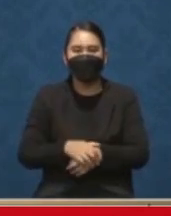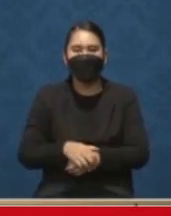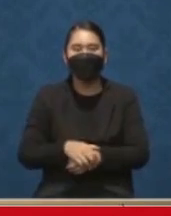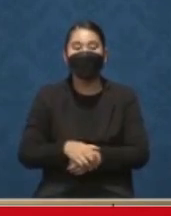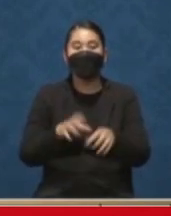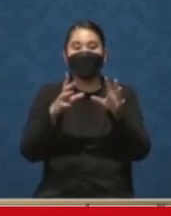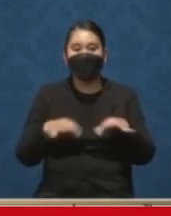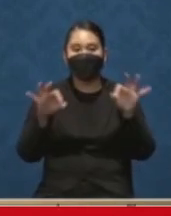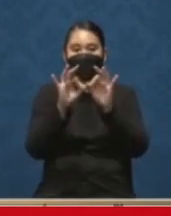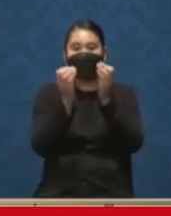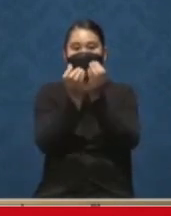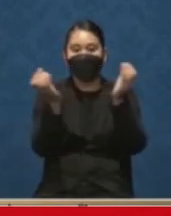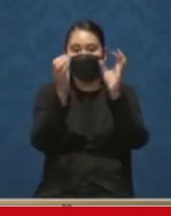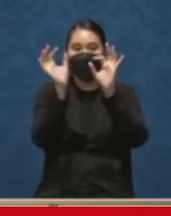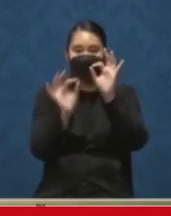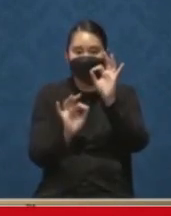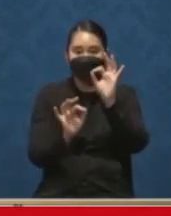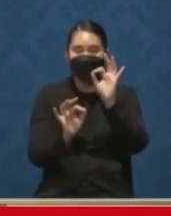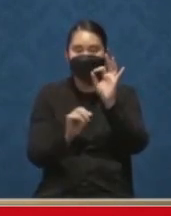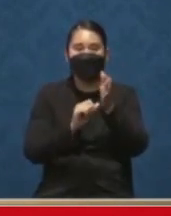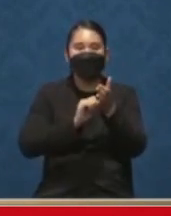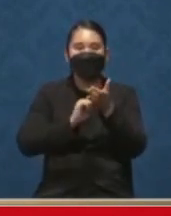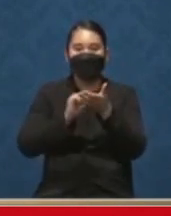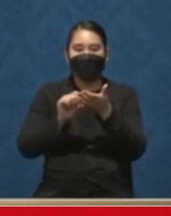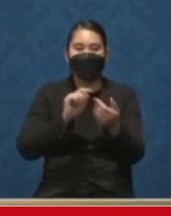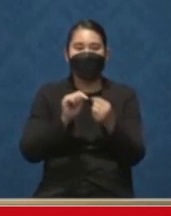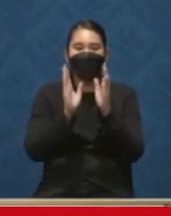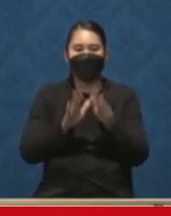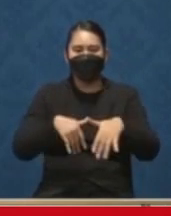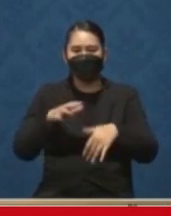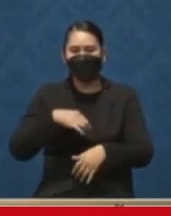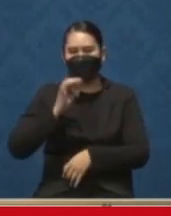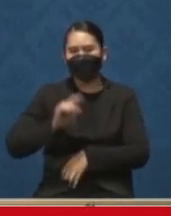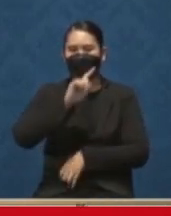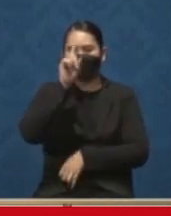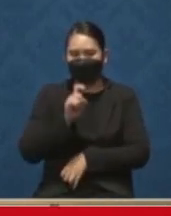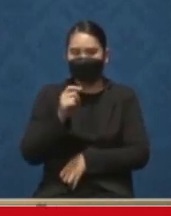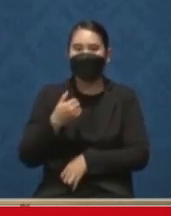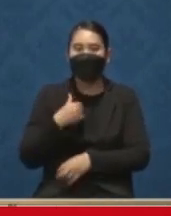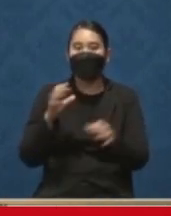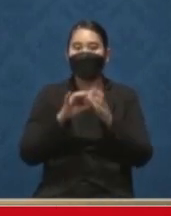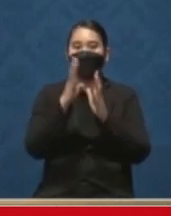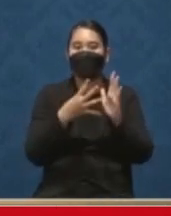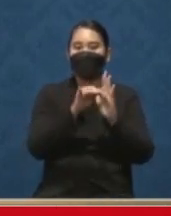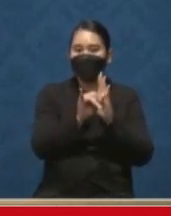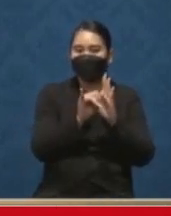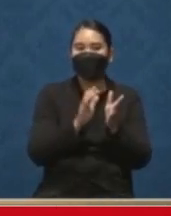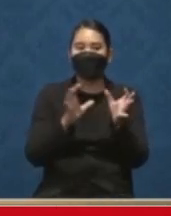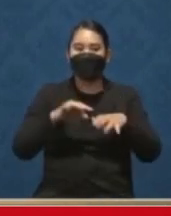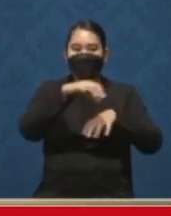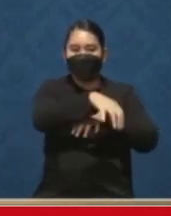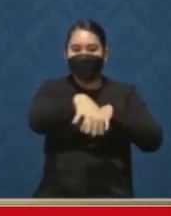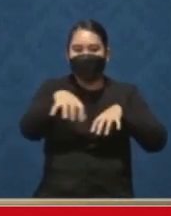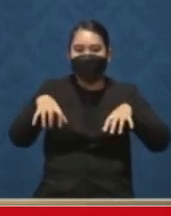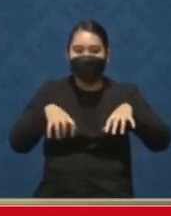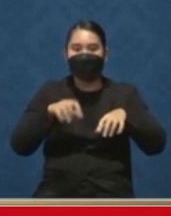หัวใจสำคัญของรัฐธรรมนูญจำนวนมากที่ประชาชนยังแคลงใจไม่ว่าจะเป็นเรื่องยุทธศาสตร์ชาติเรื่ององค์